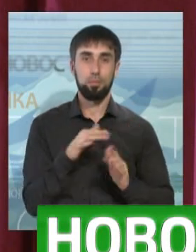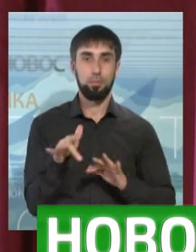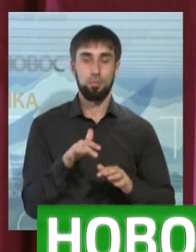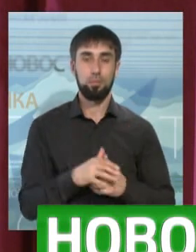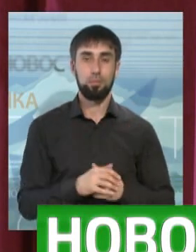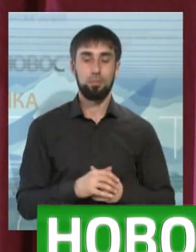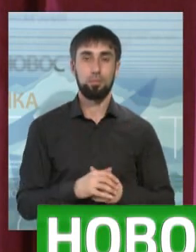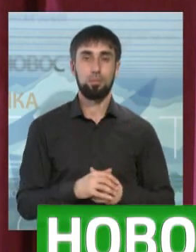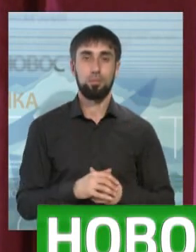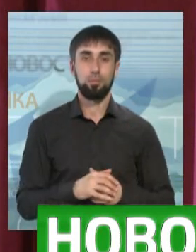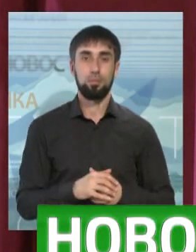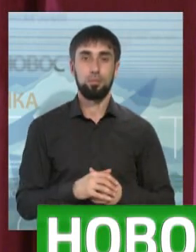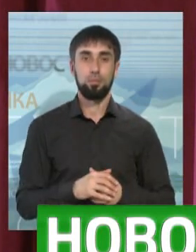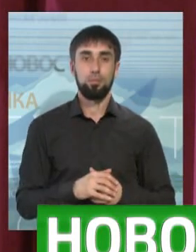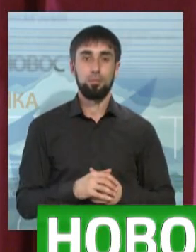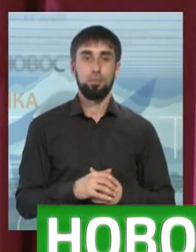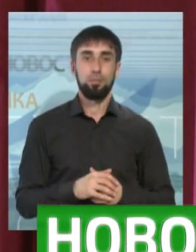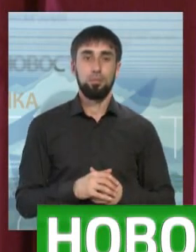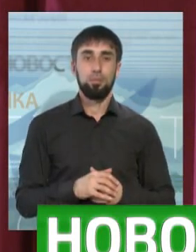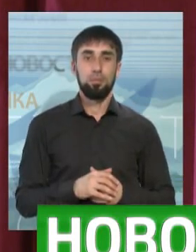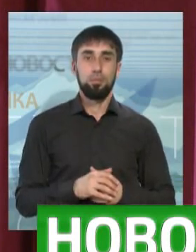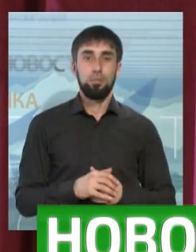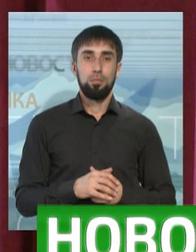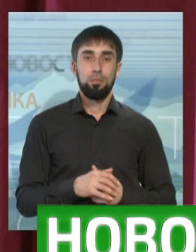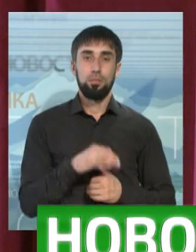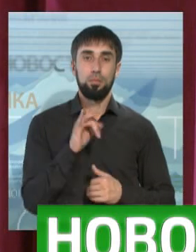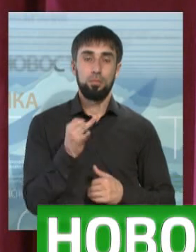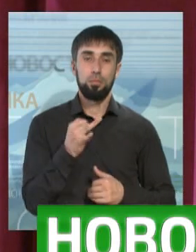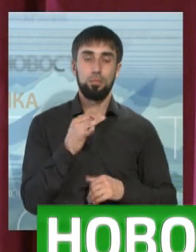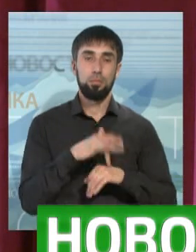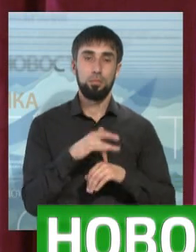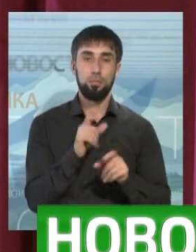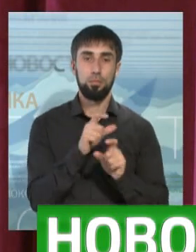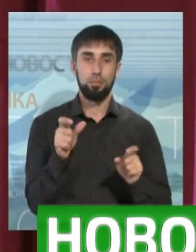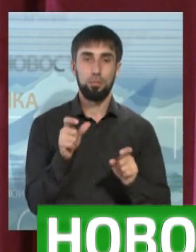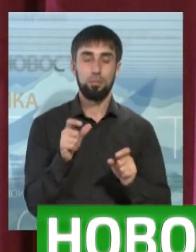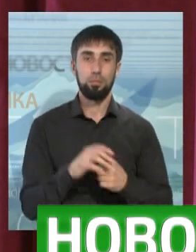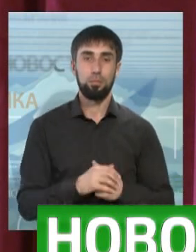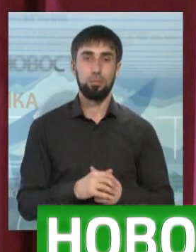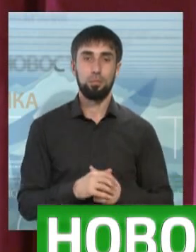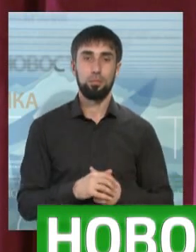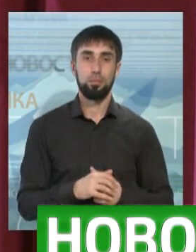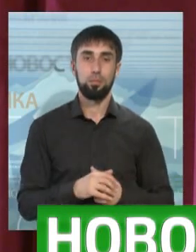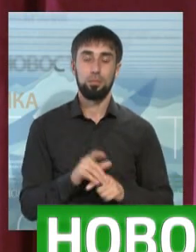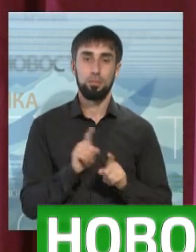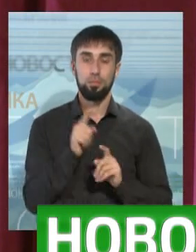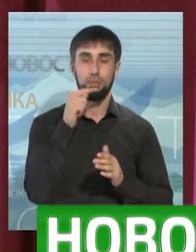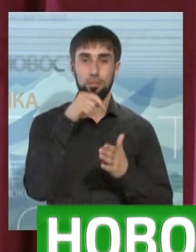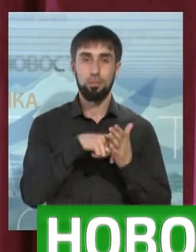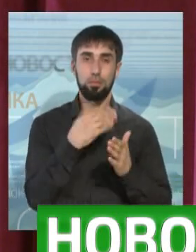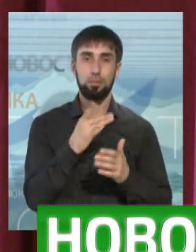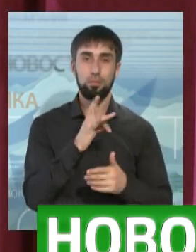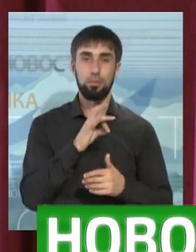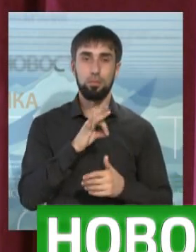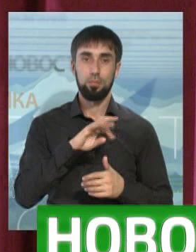мероприятия. Вот, ну, зритель, как сказать, выживается, тоже проникает в эту